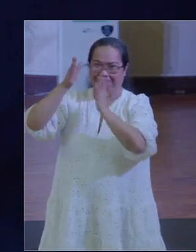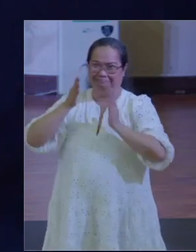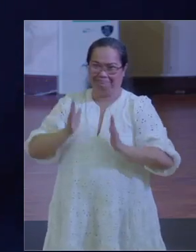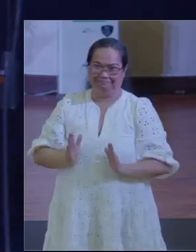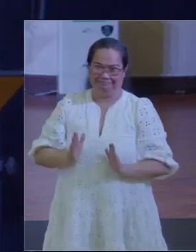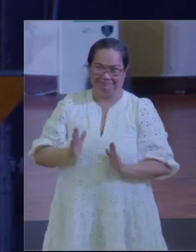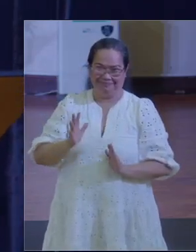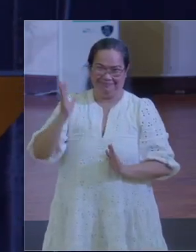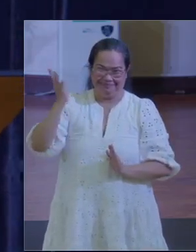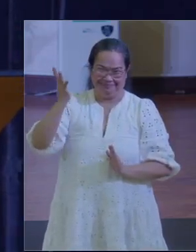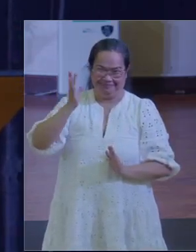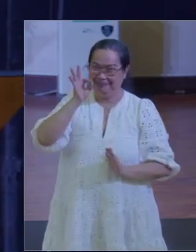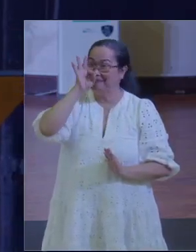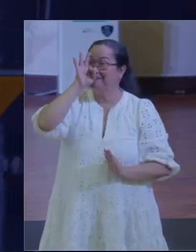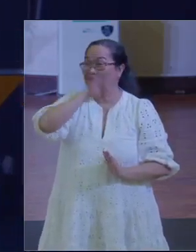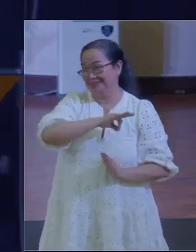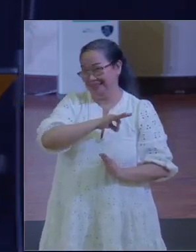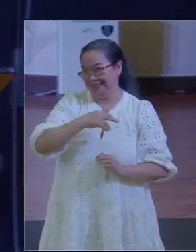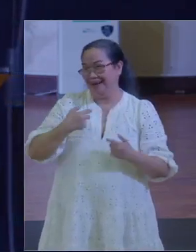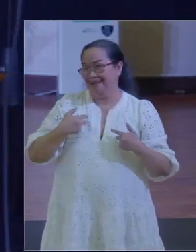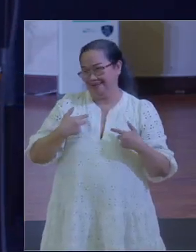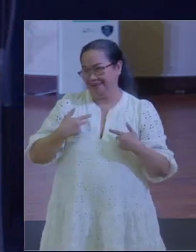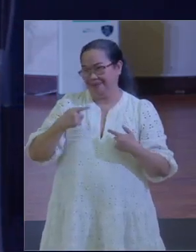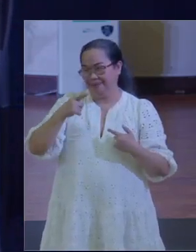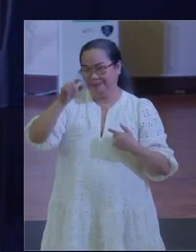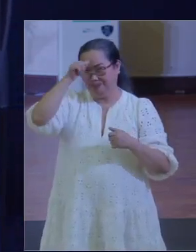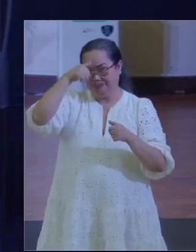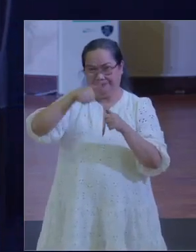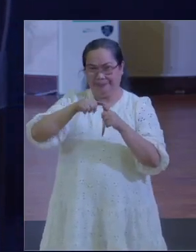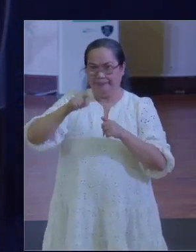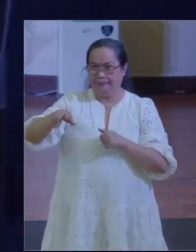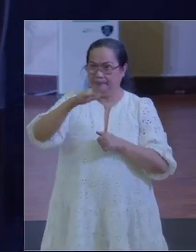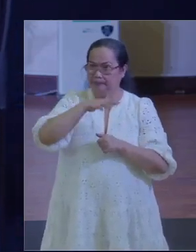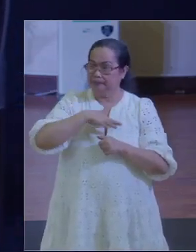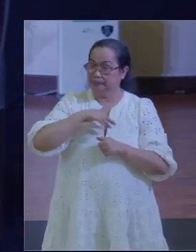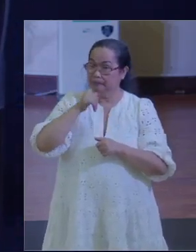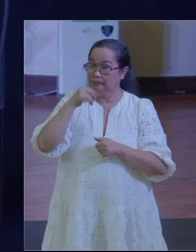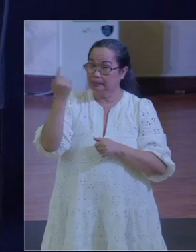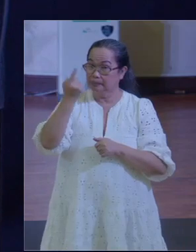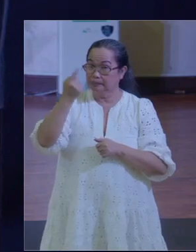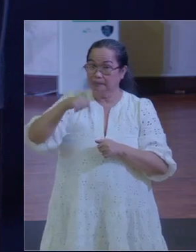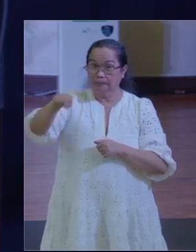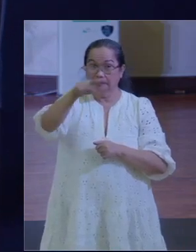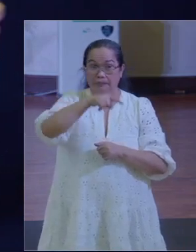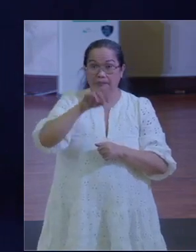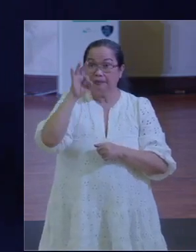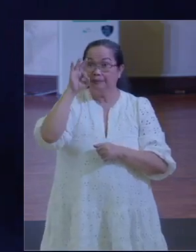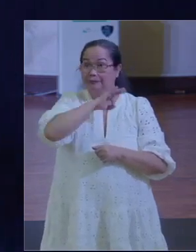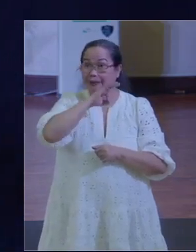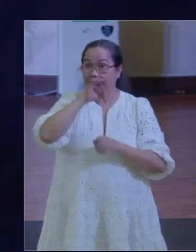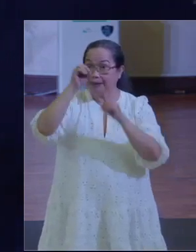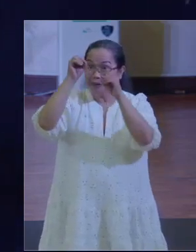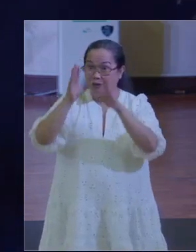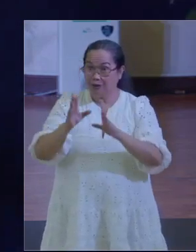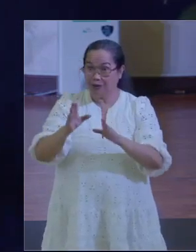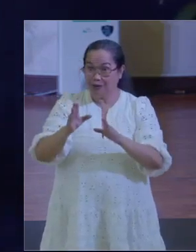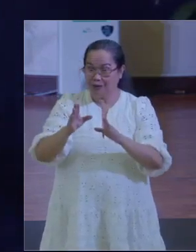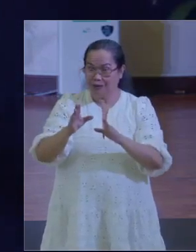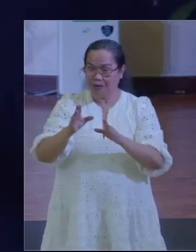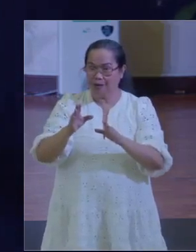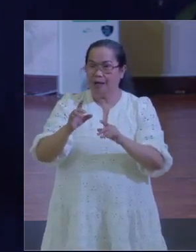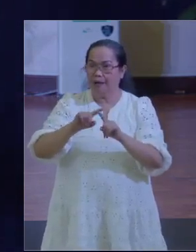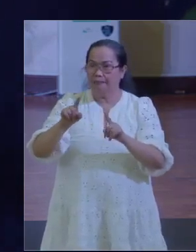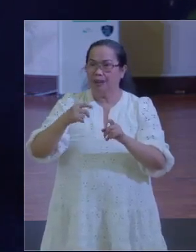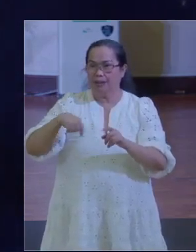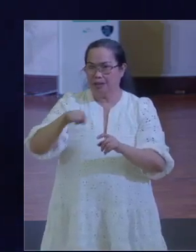pong paalaala sa atin ay paalaala hindi lamang sa false teachers, kung hindi